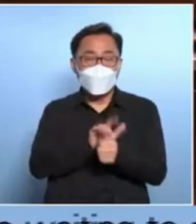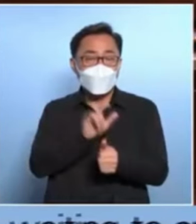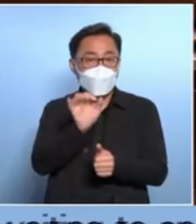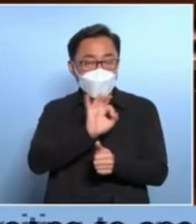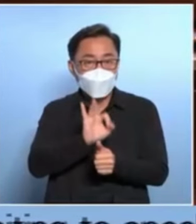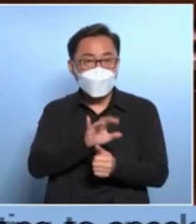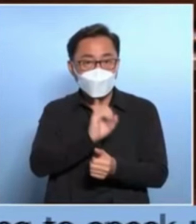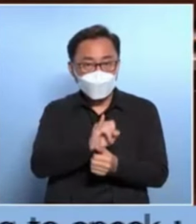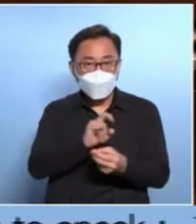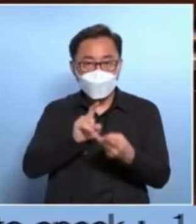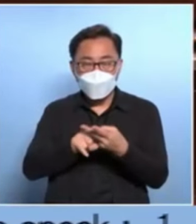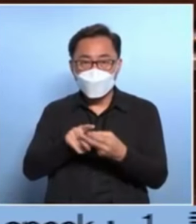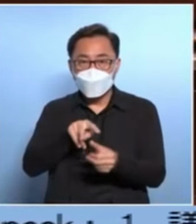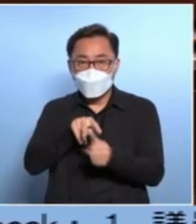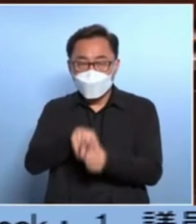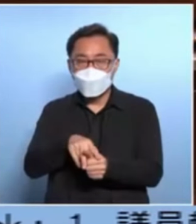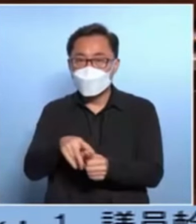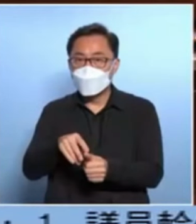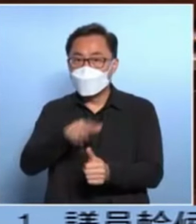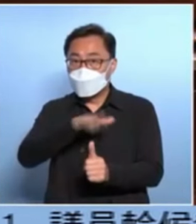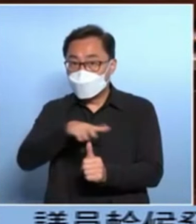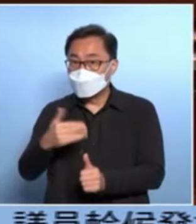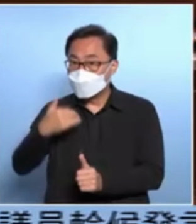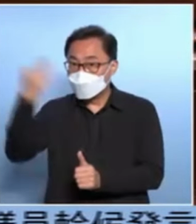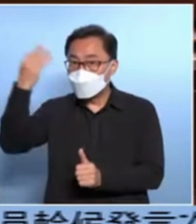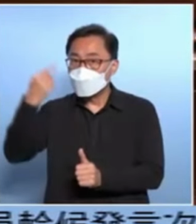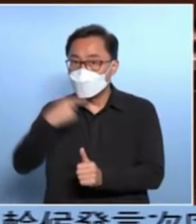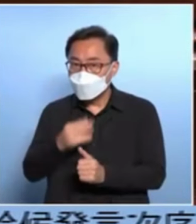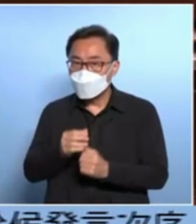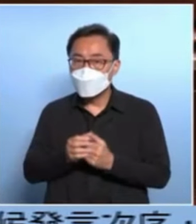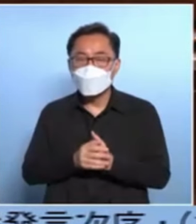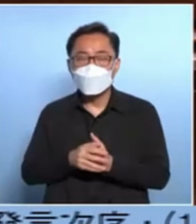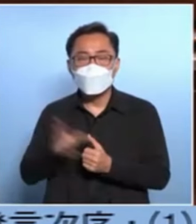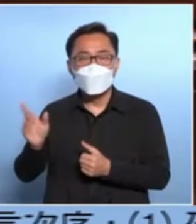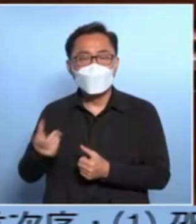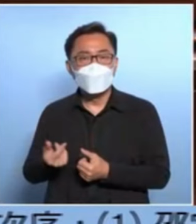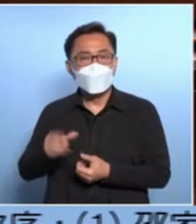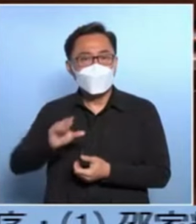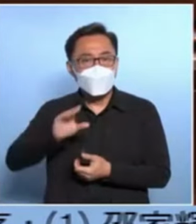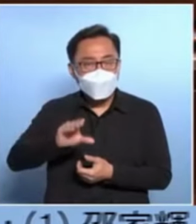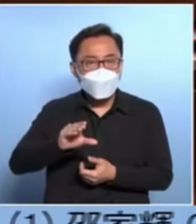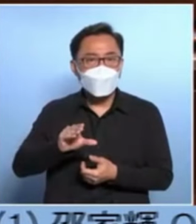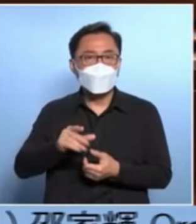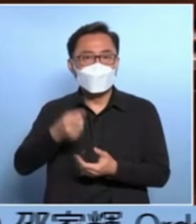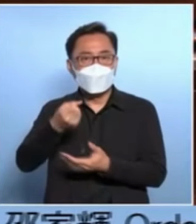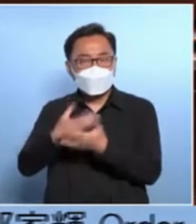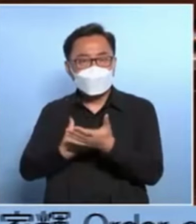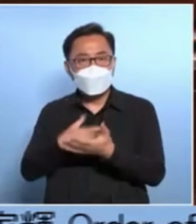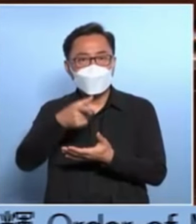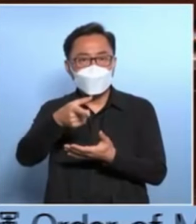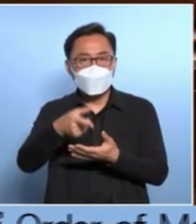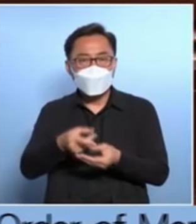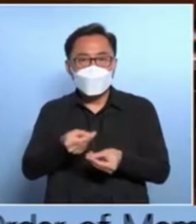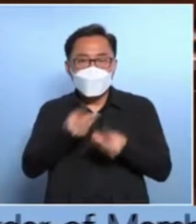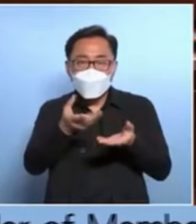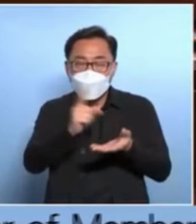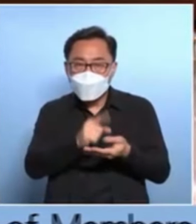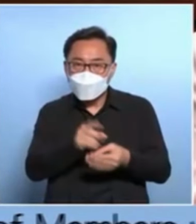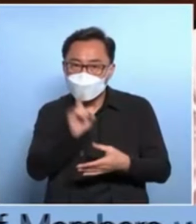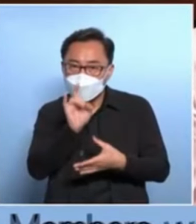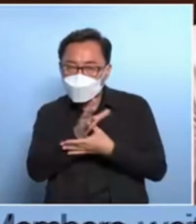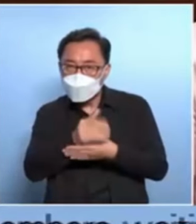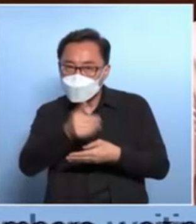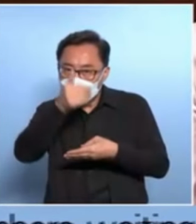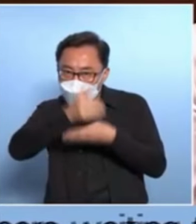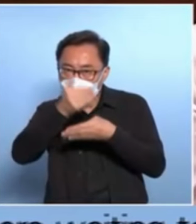強制舉報虐兒、我們應該投放更加多的資源和政策去做及早識別和及早預防啦。另外呢，